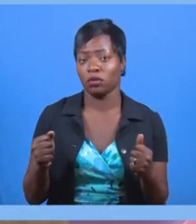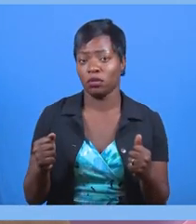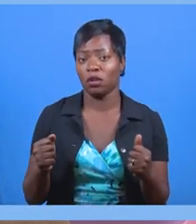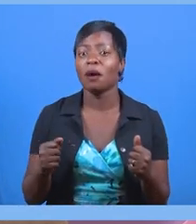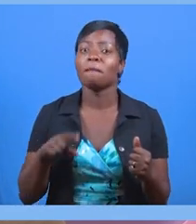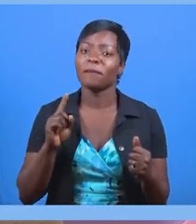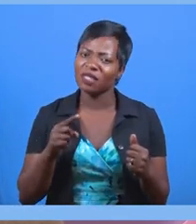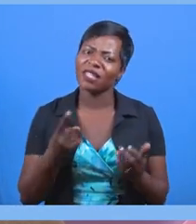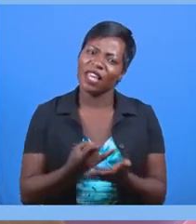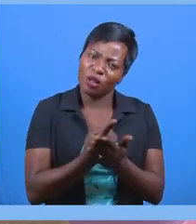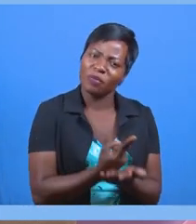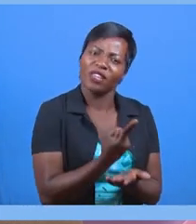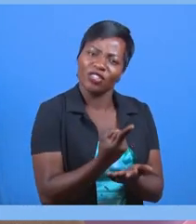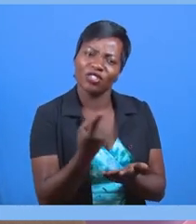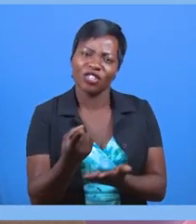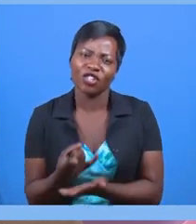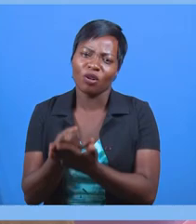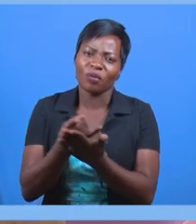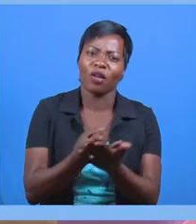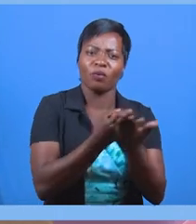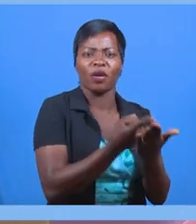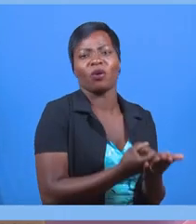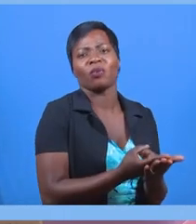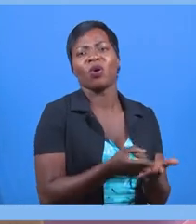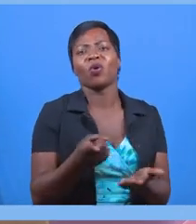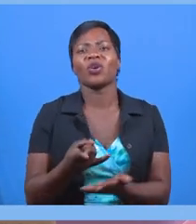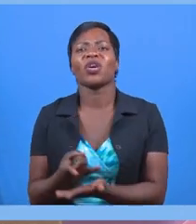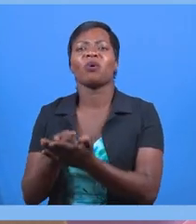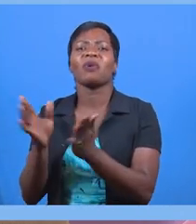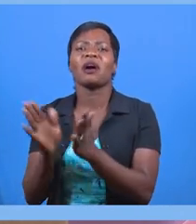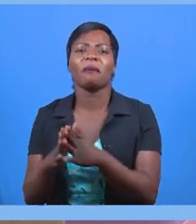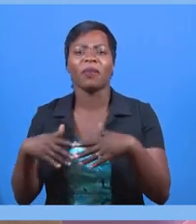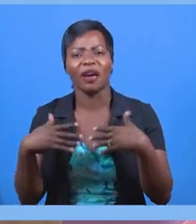unoda kubetseredzanwa. Iye haachabetsera, haachaitisa sei,